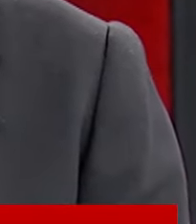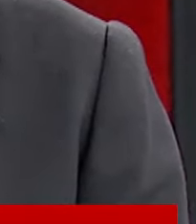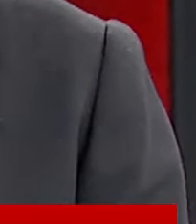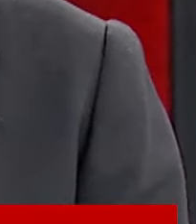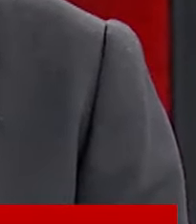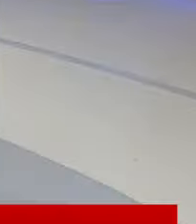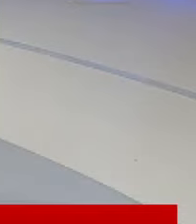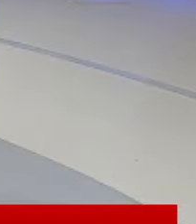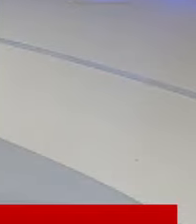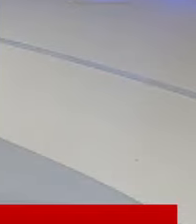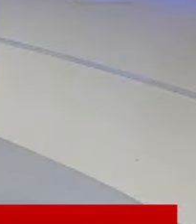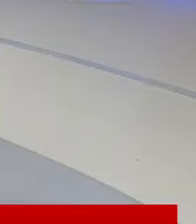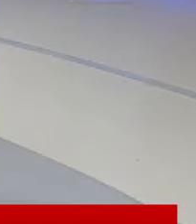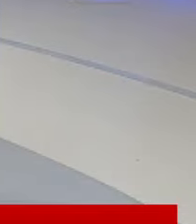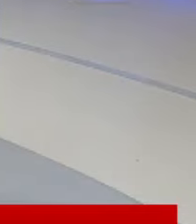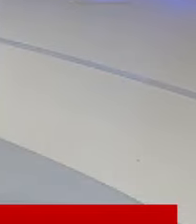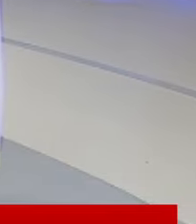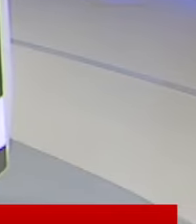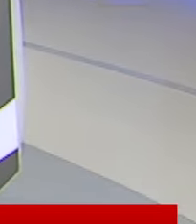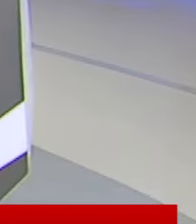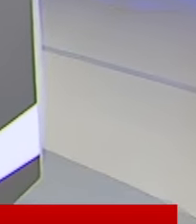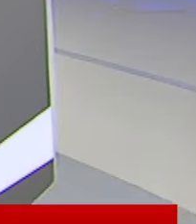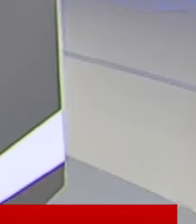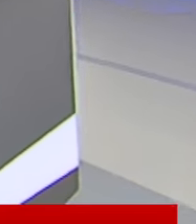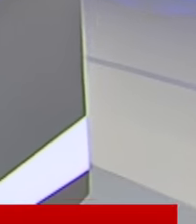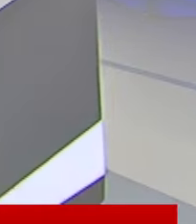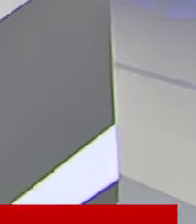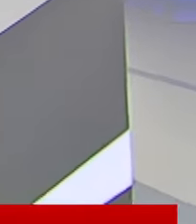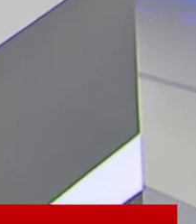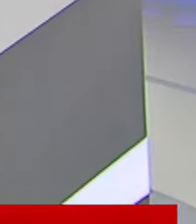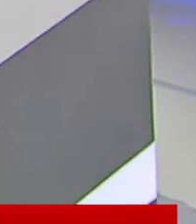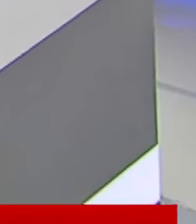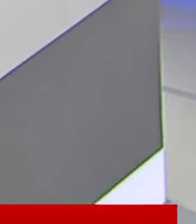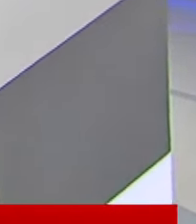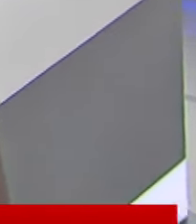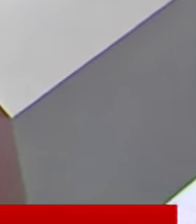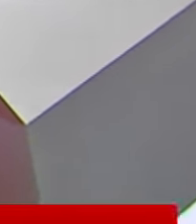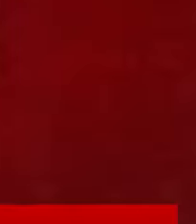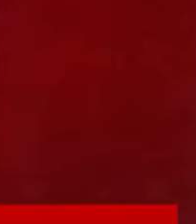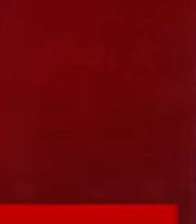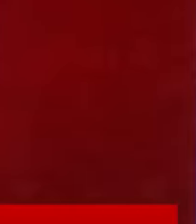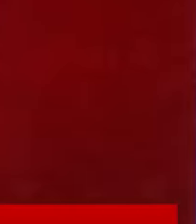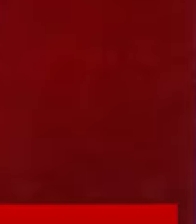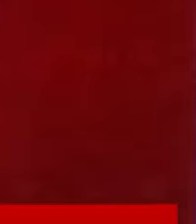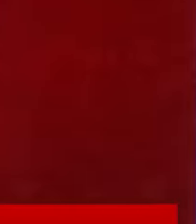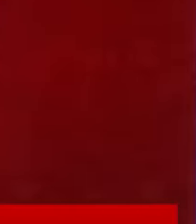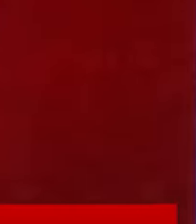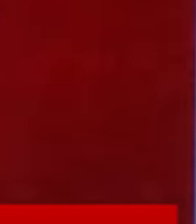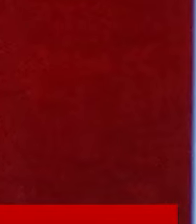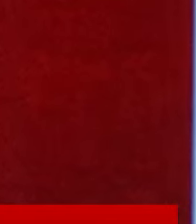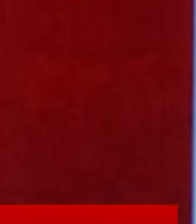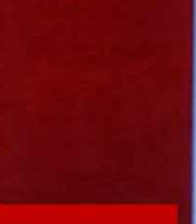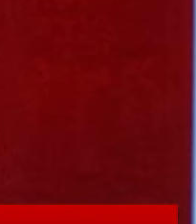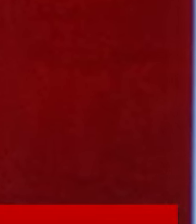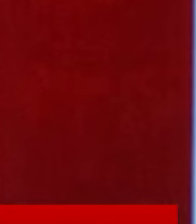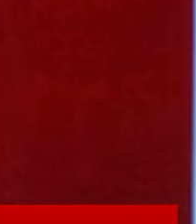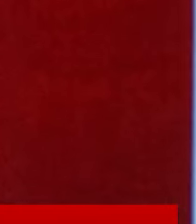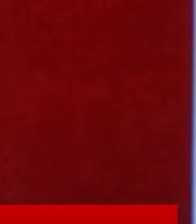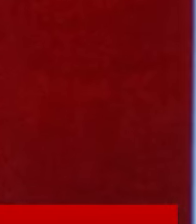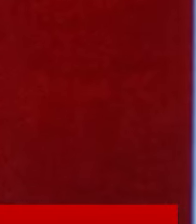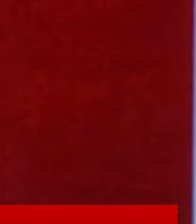peşe hem sizinle hem de izleyicilerimiz de paylaşmış olayım önce kira fiyatlarına bakalım Sonra bir Çarşı pazara çıkalım ve şunu